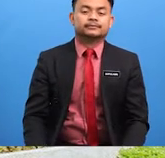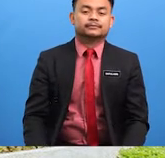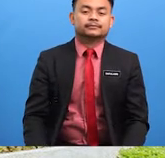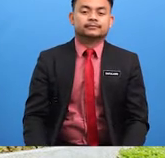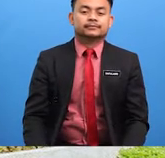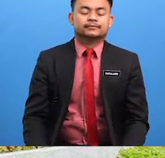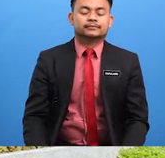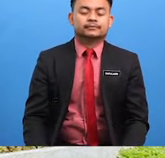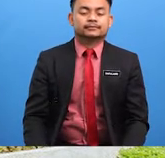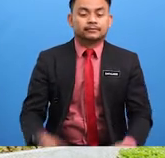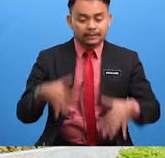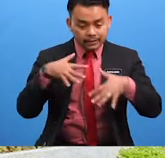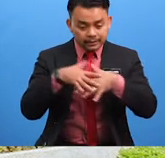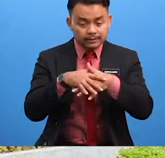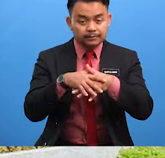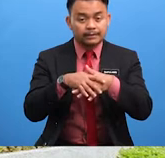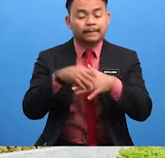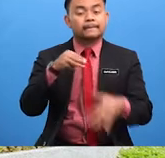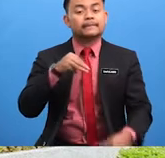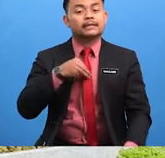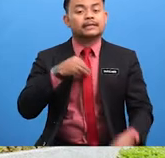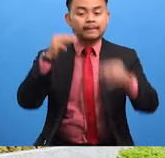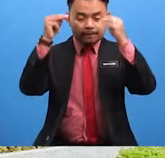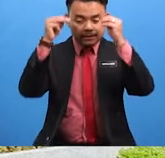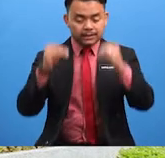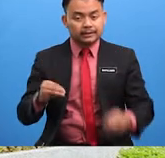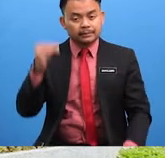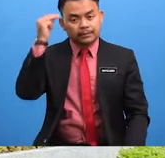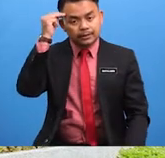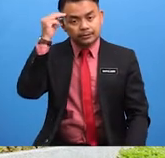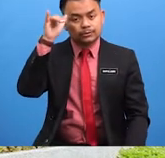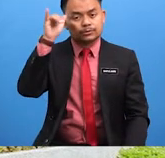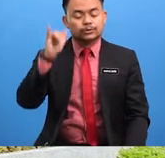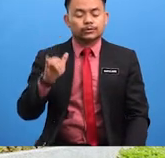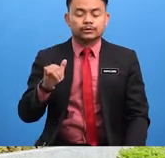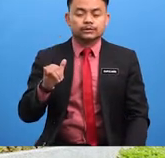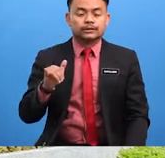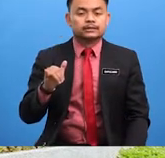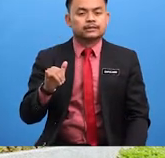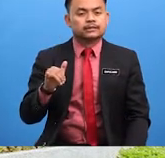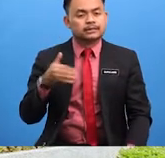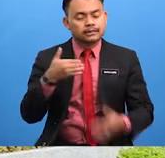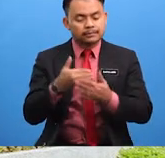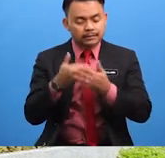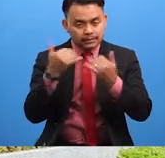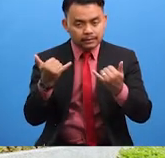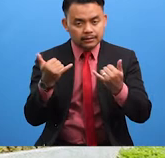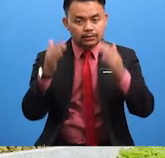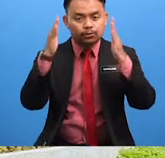Anyaman ialah milik masyarakat Melayu yang masih dikagumi dan digemari sehingga hari